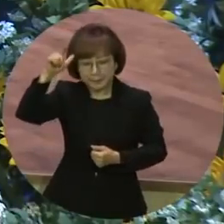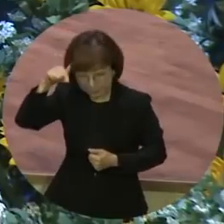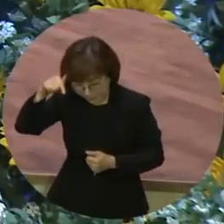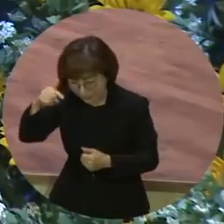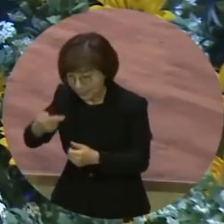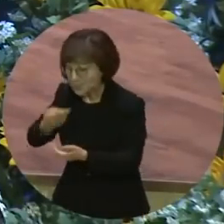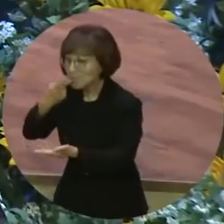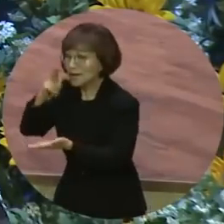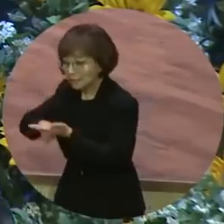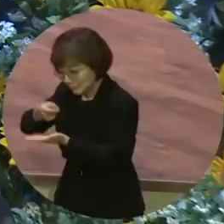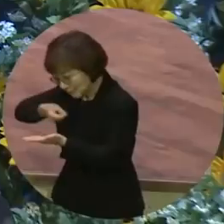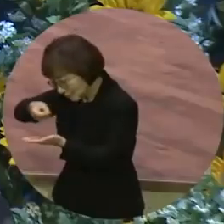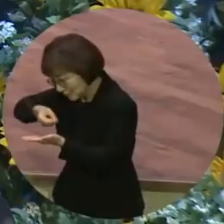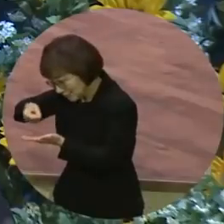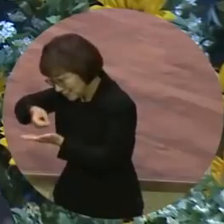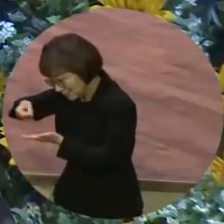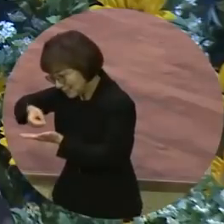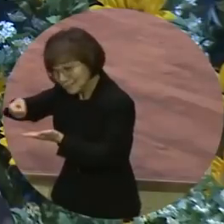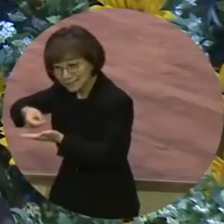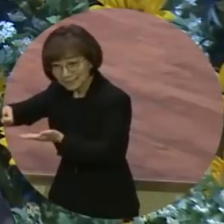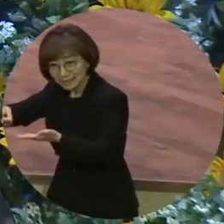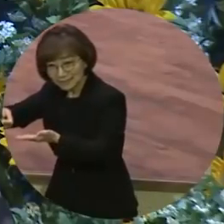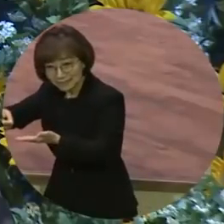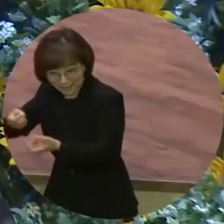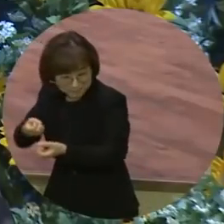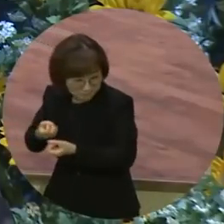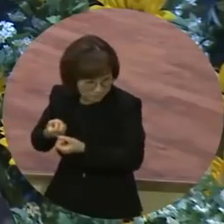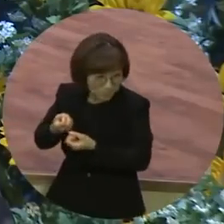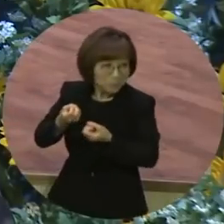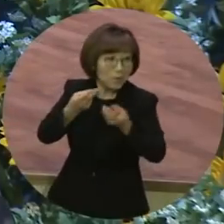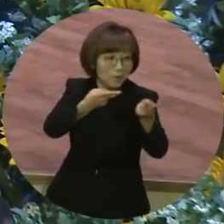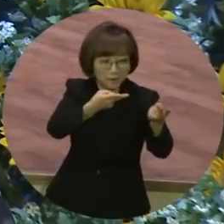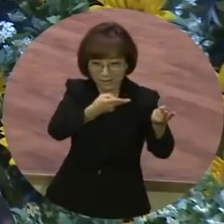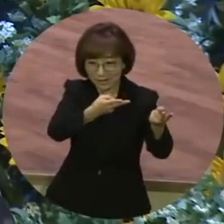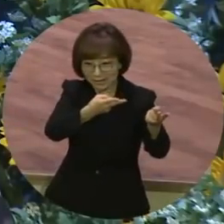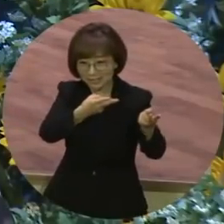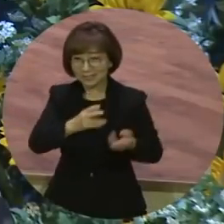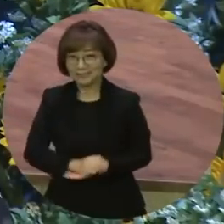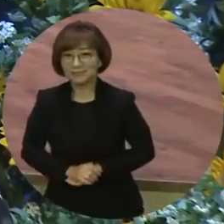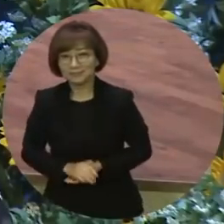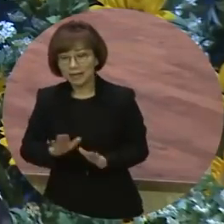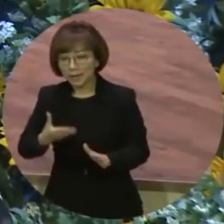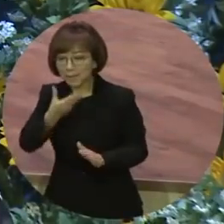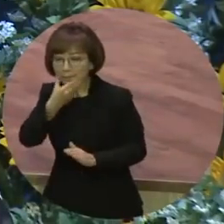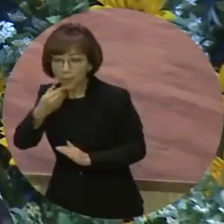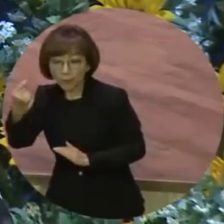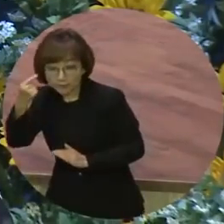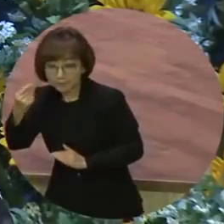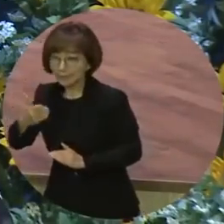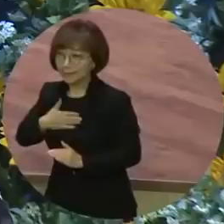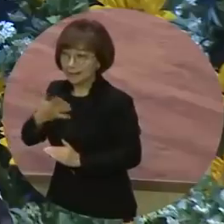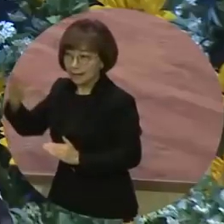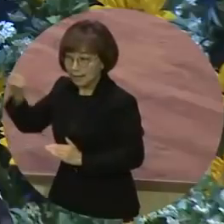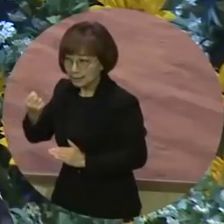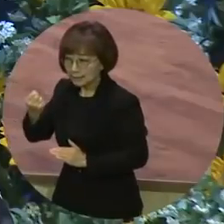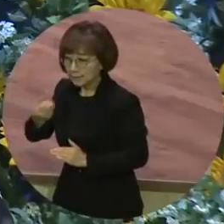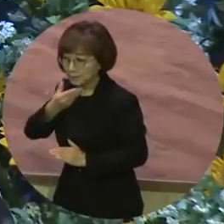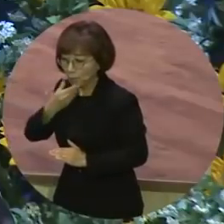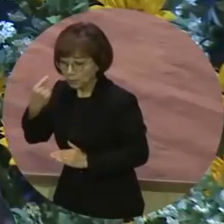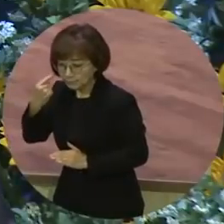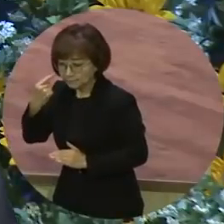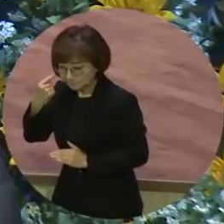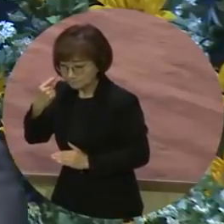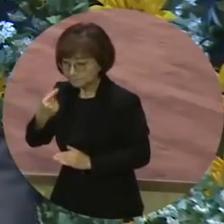서신으로나 먼저 이렇게 자신이 가기 전에 그렇게 이 복음을 자기가 누리고 있는 복음,